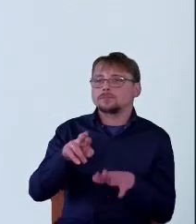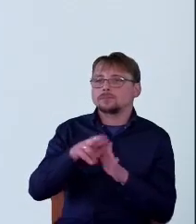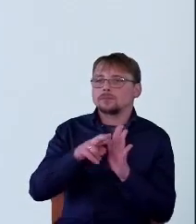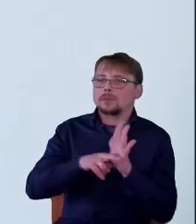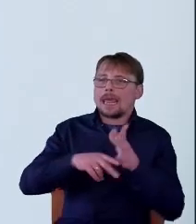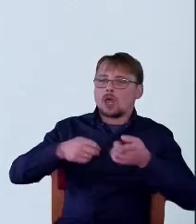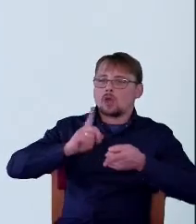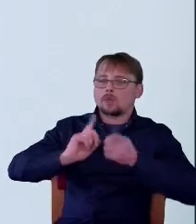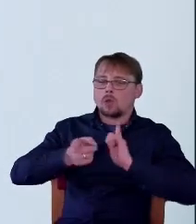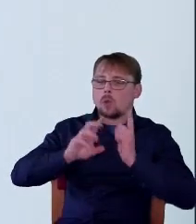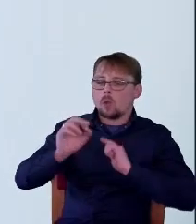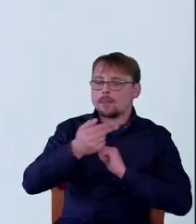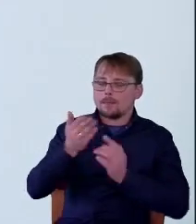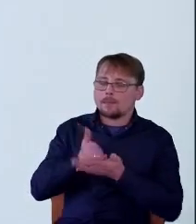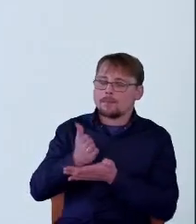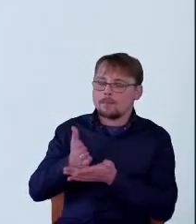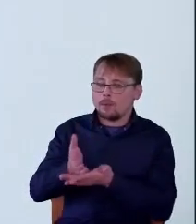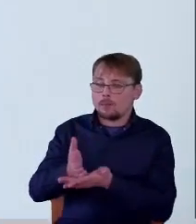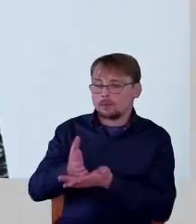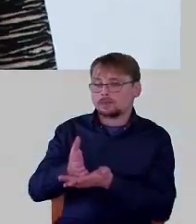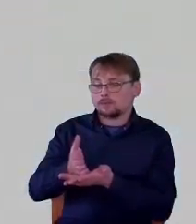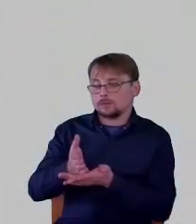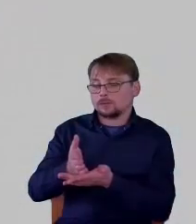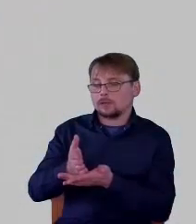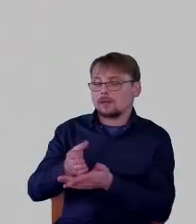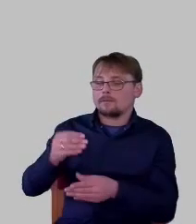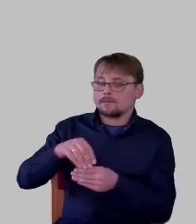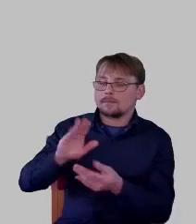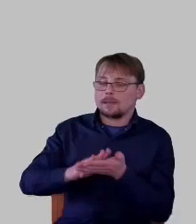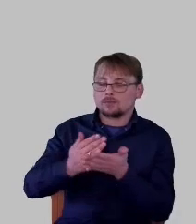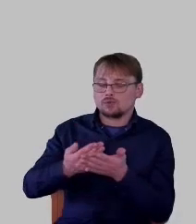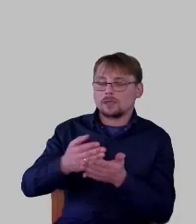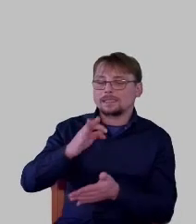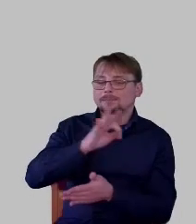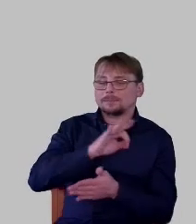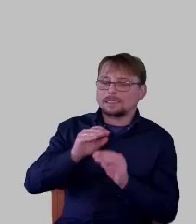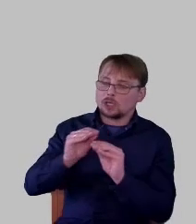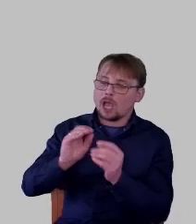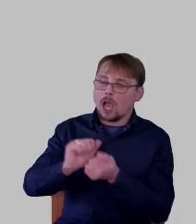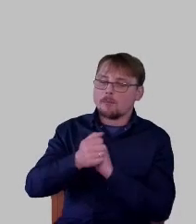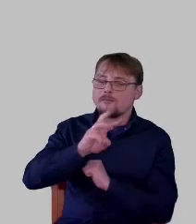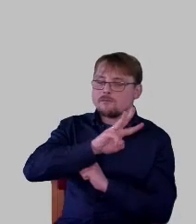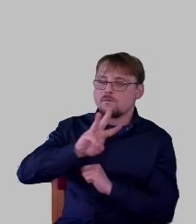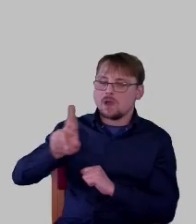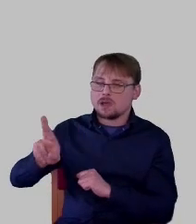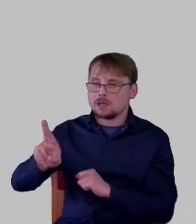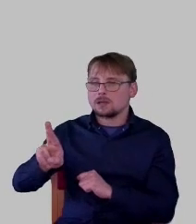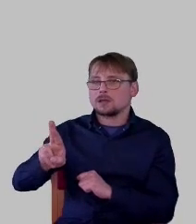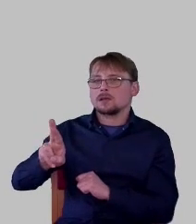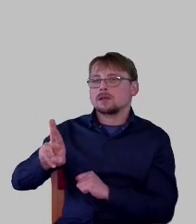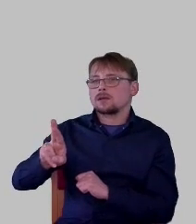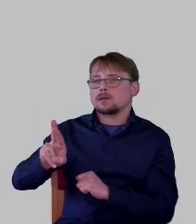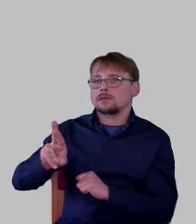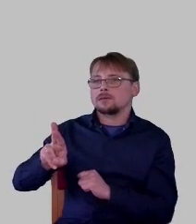ale w szczególności kształcenie specjalne czy wczesne wspomaganie rozwoju, to jest zwrócenie